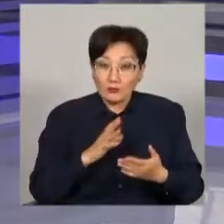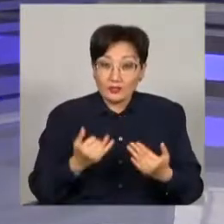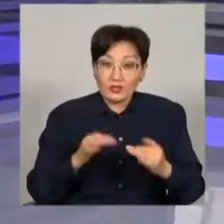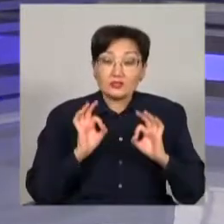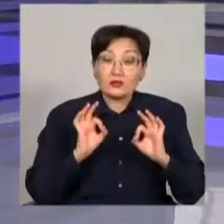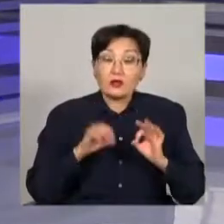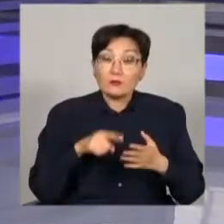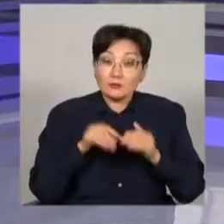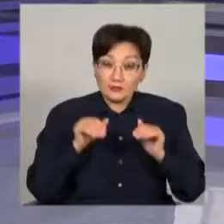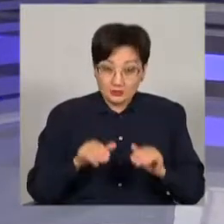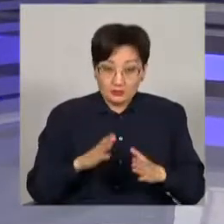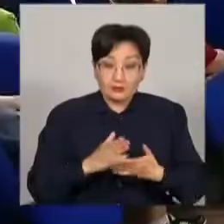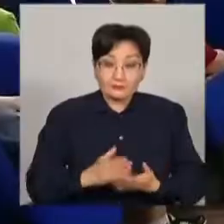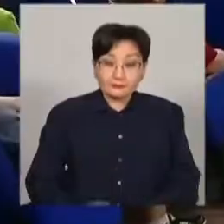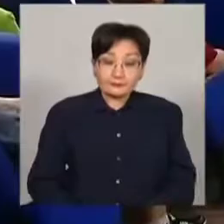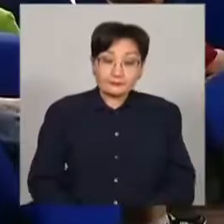шешімін тауыпты.